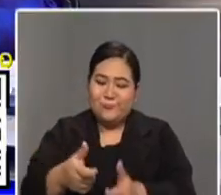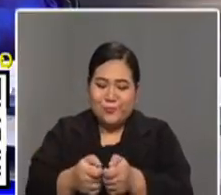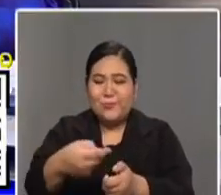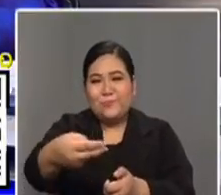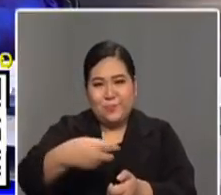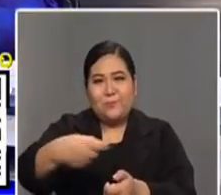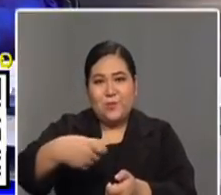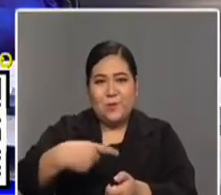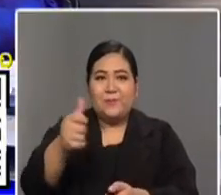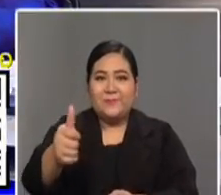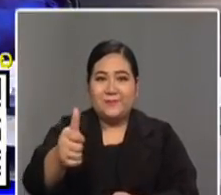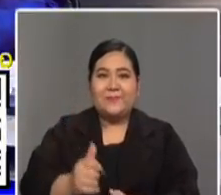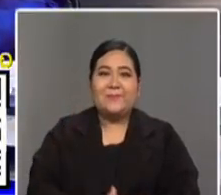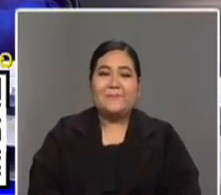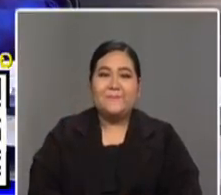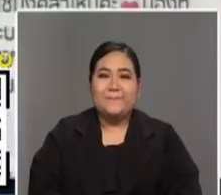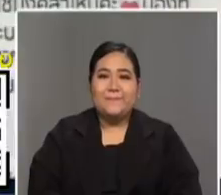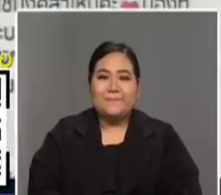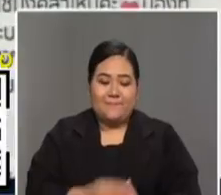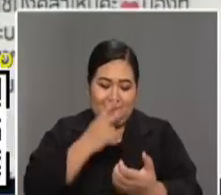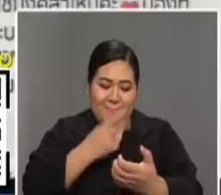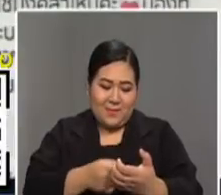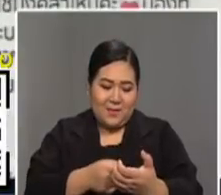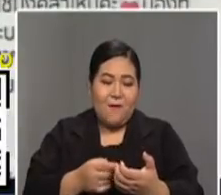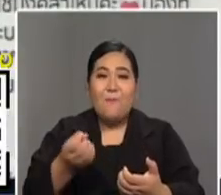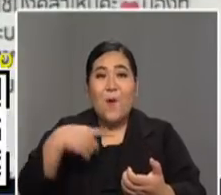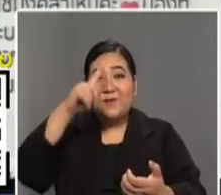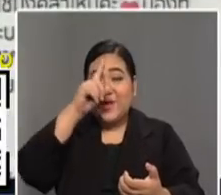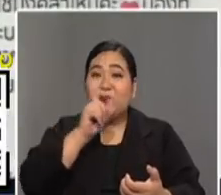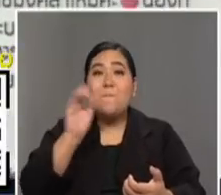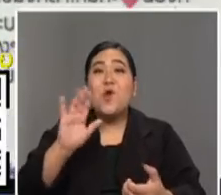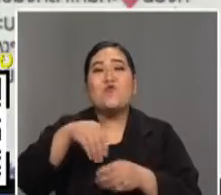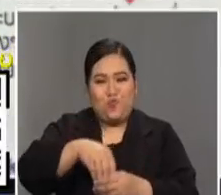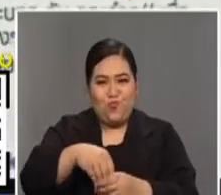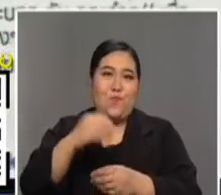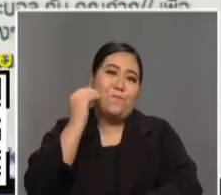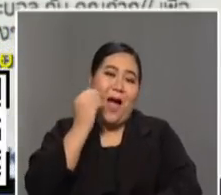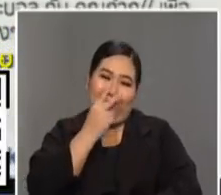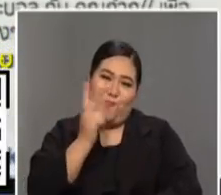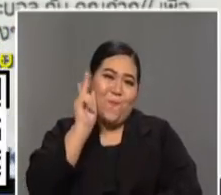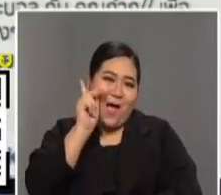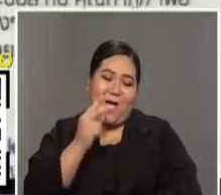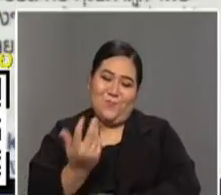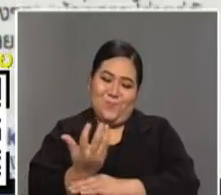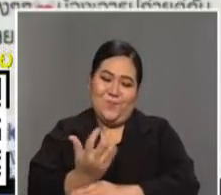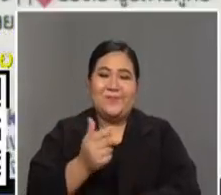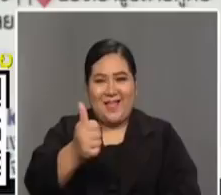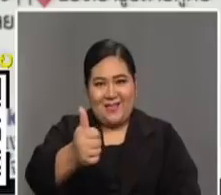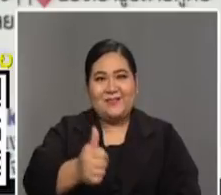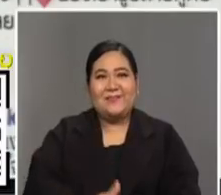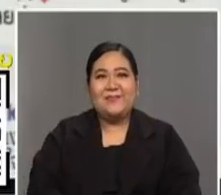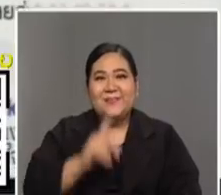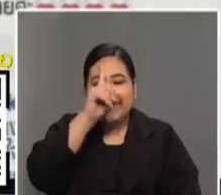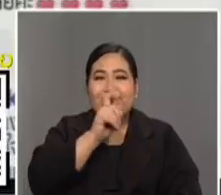ครับคุณนุไมสาบอกว่าเสาร์อาทิตย์ไม่ต้องไปไหนครับดูคู่ข่าวเสาร์อาทิตย์ก็พอแล้วค่ะ ค่ะ น่ารัก